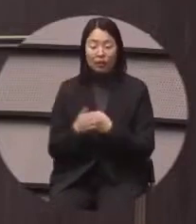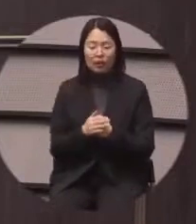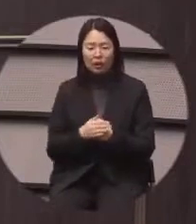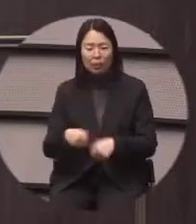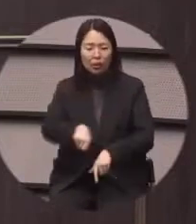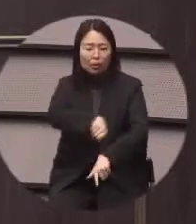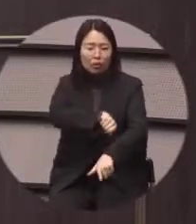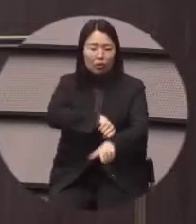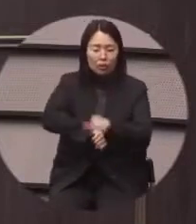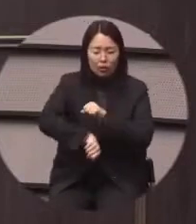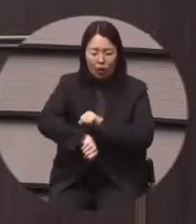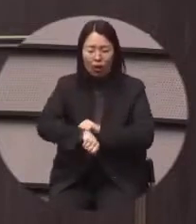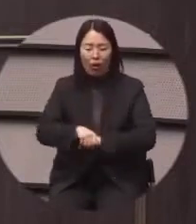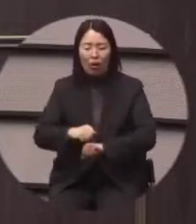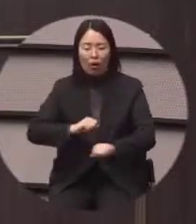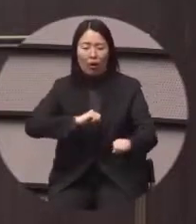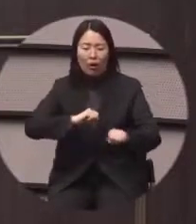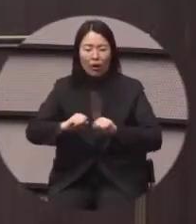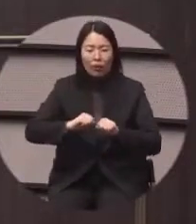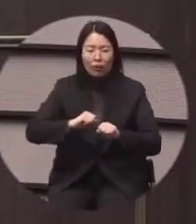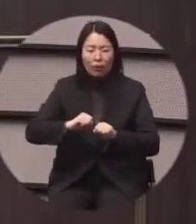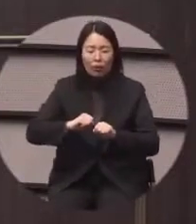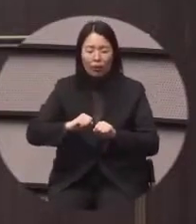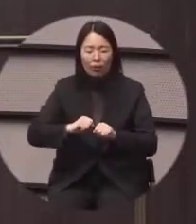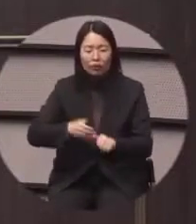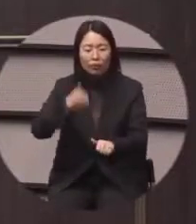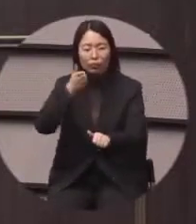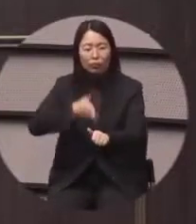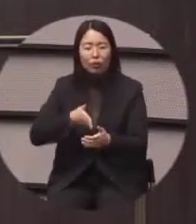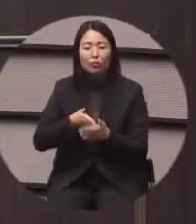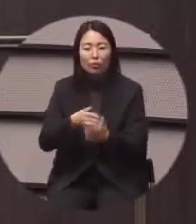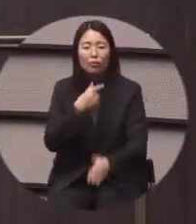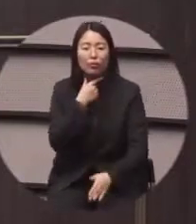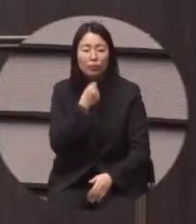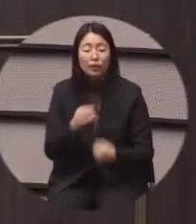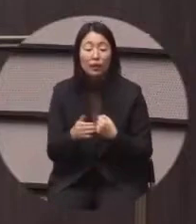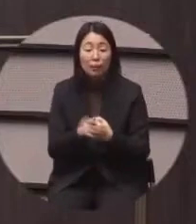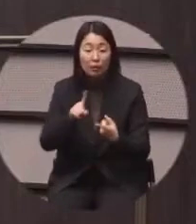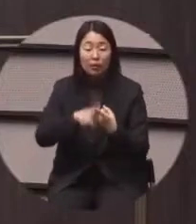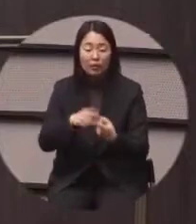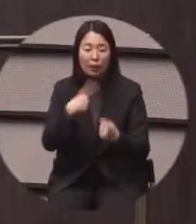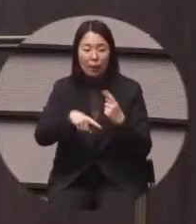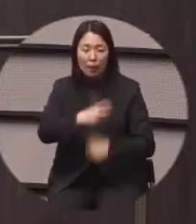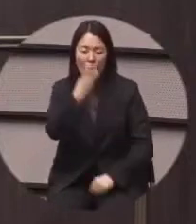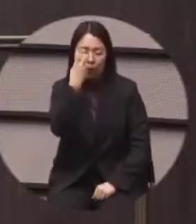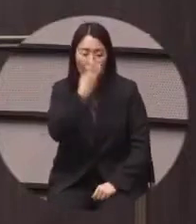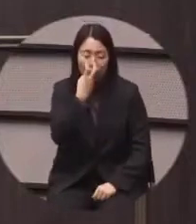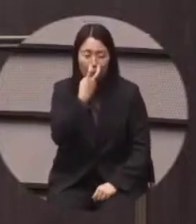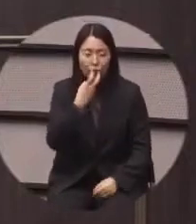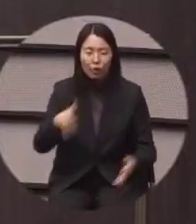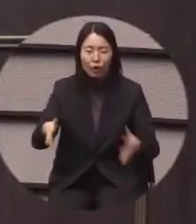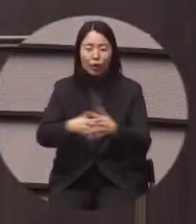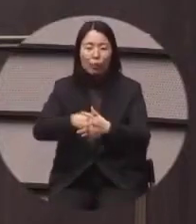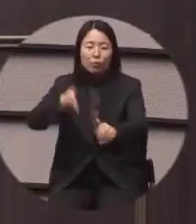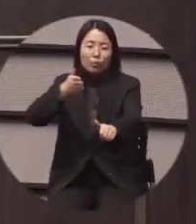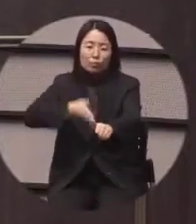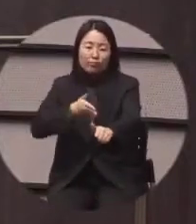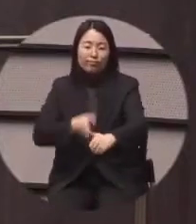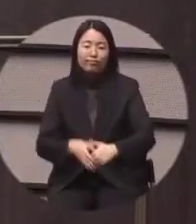개선 방안 수립을 위한 가이드라인을 제시하고자 하오니 이에 적극적인 검토와 협조를